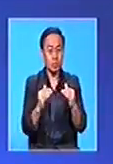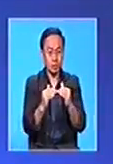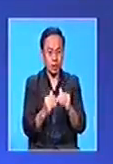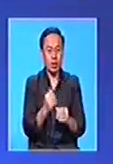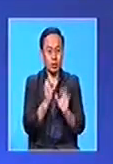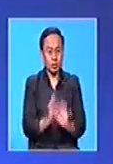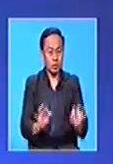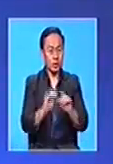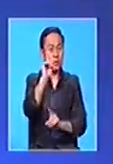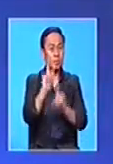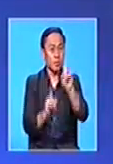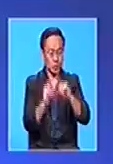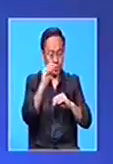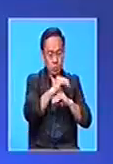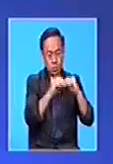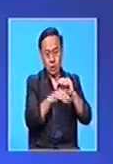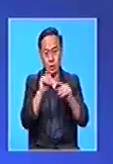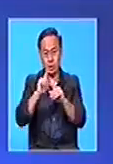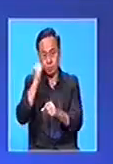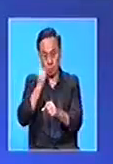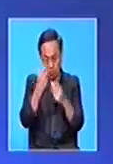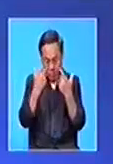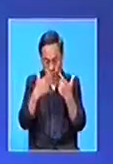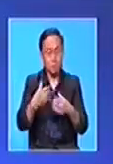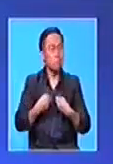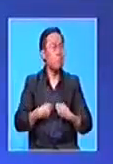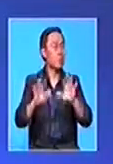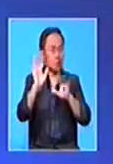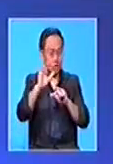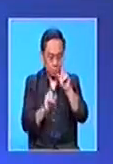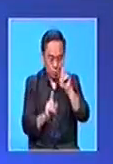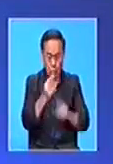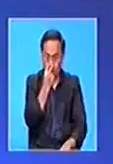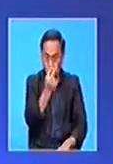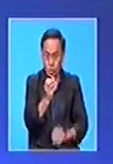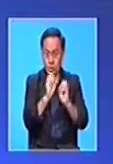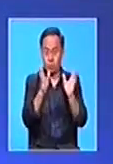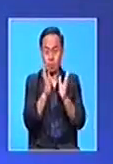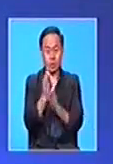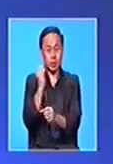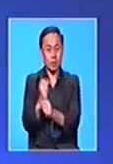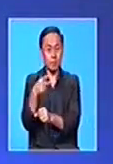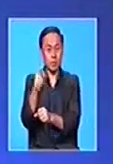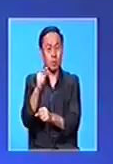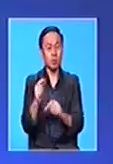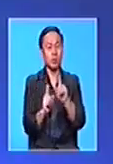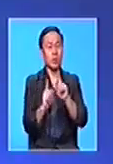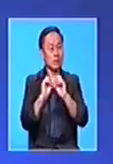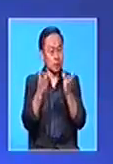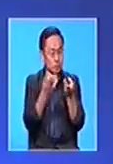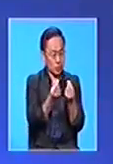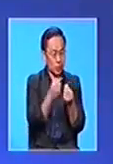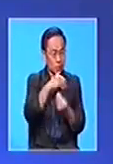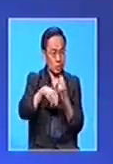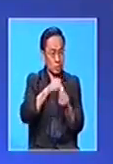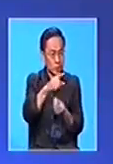ม่ได้ก็คือการประเมินผลจากมาตรการดังกล่าวนั้นเราอาจจะต้องกำหนดเพิ่มเติมนะครับว่าไม่เพียงแต่กำหนดตัวชี้วัดด้วยตัวเล